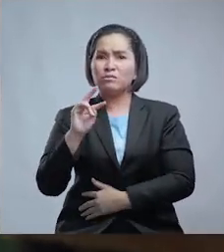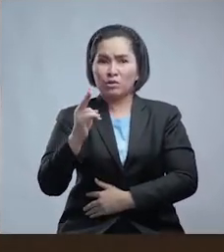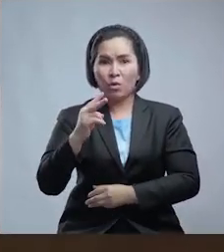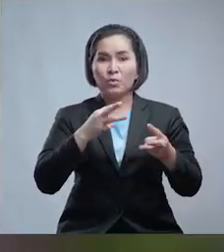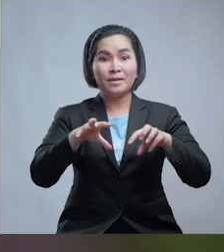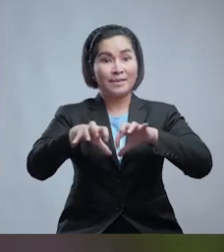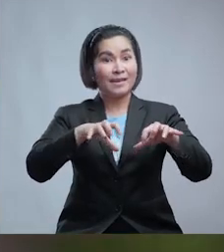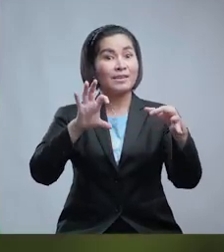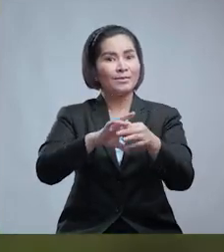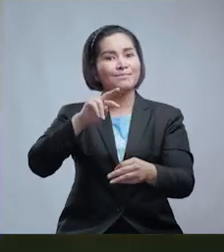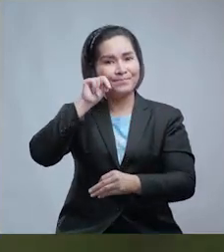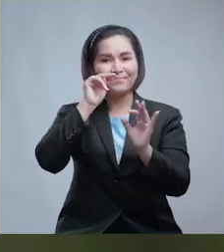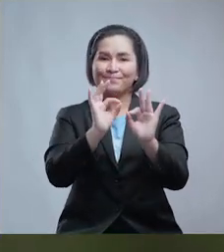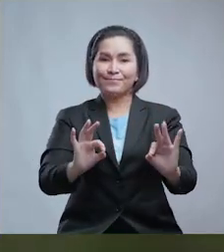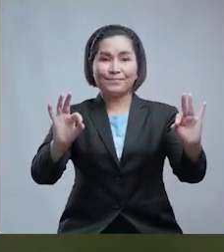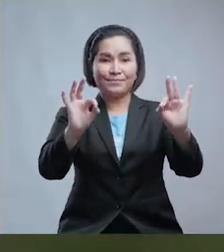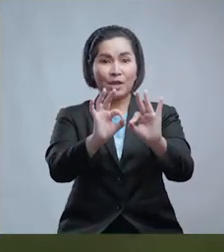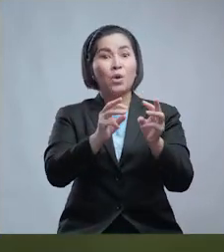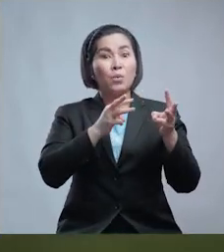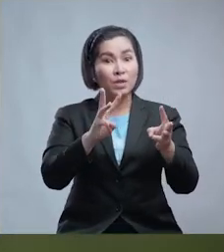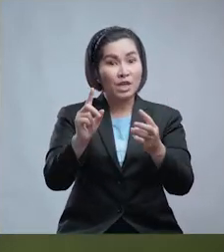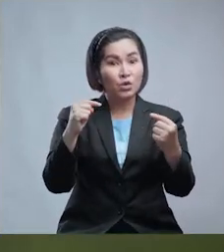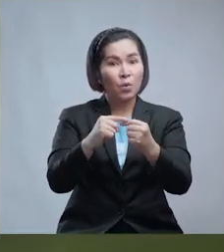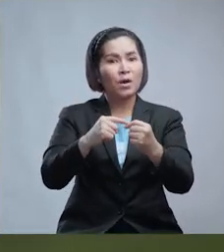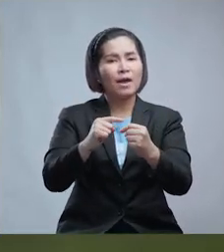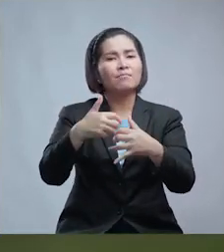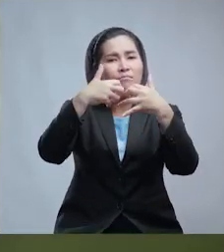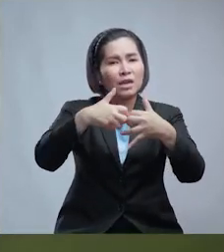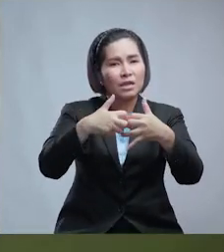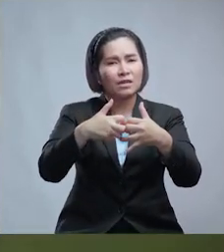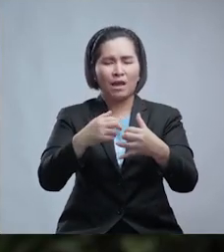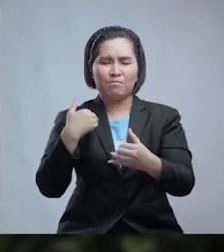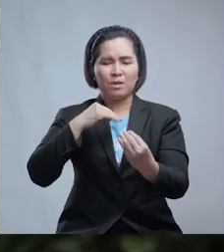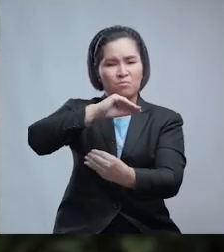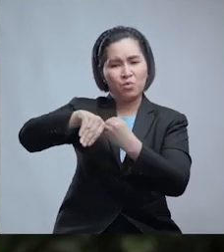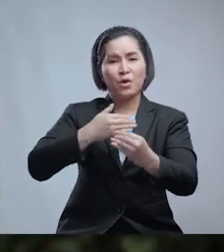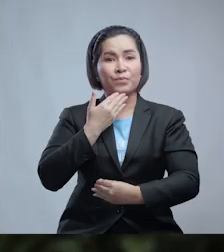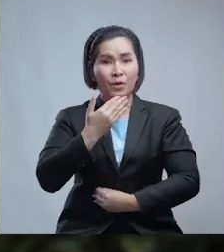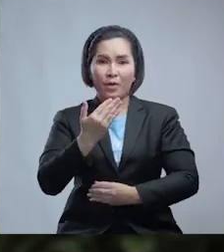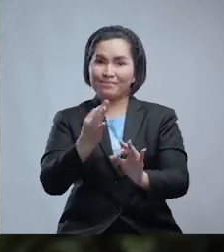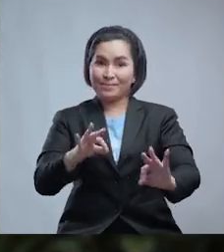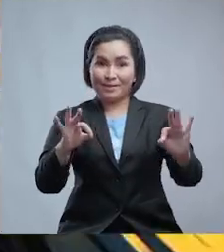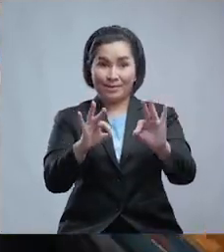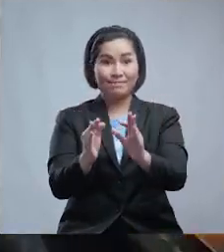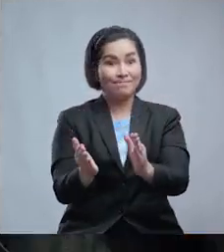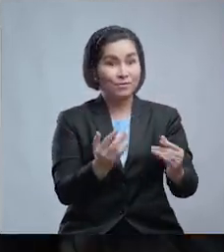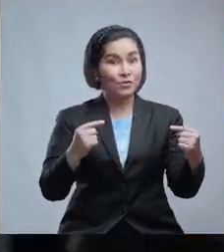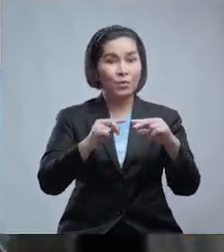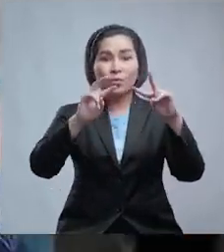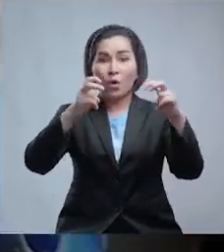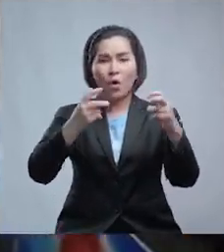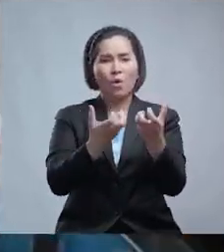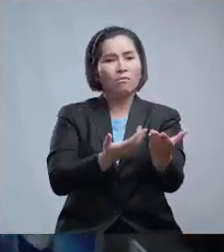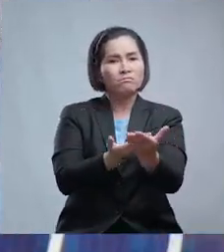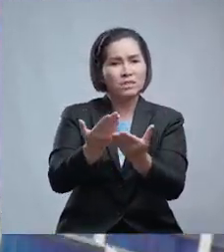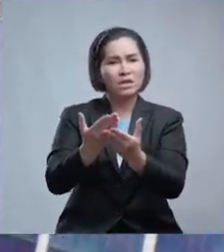น้ำก็เป็นสิ่งที่สำคัญเรื่องของการผลิตหรือการบริโภคอย่างยั่งยืนเพราะฉะนั้นอันนี้ก็เป็นการสำคัญการซื้อของหรือการหา